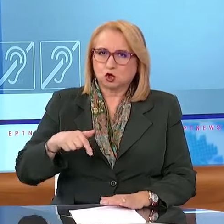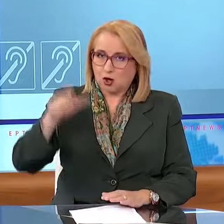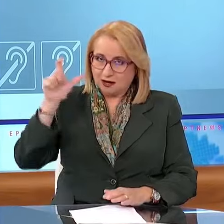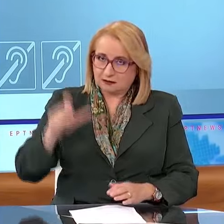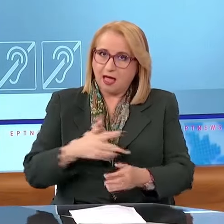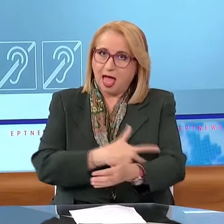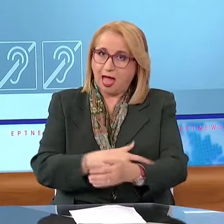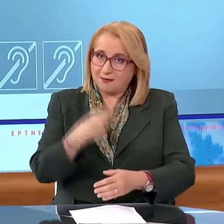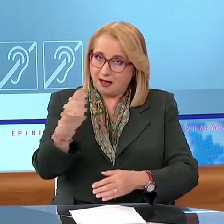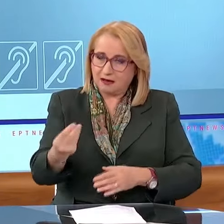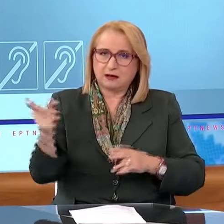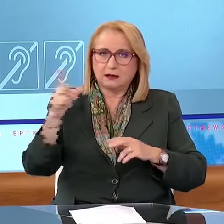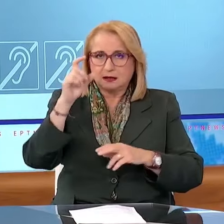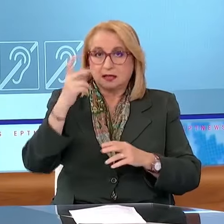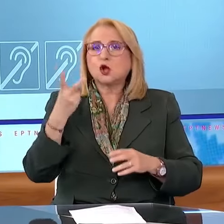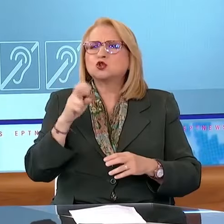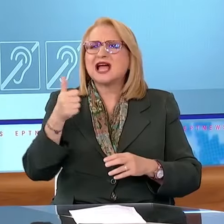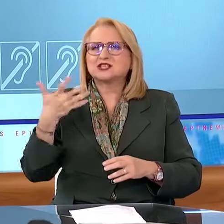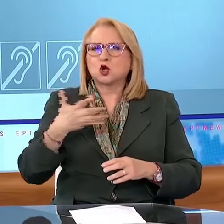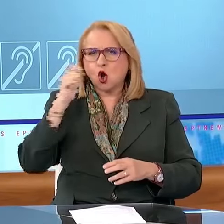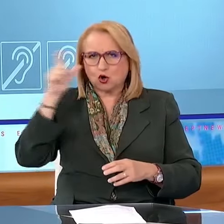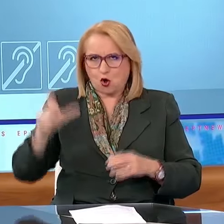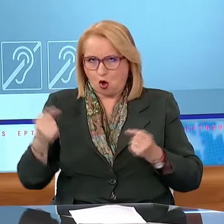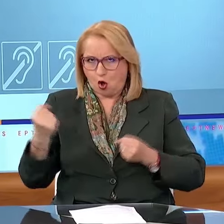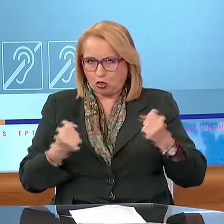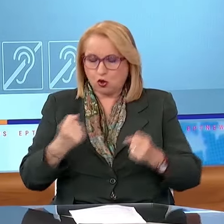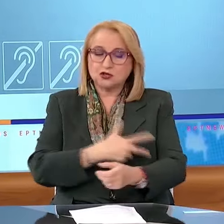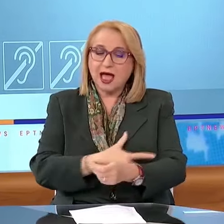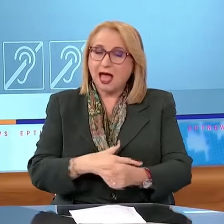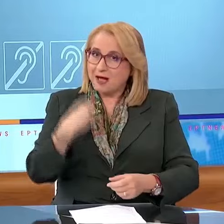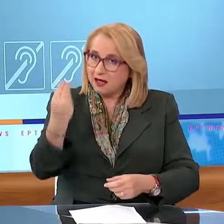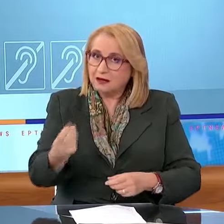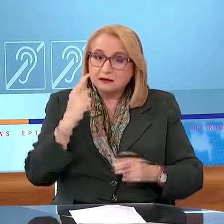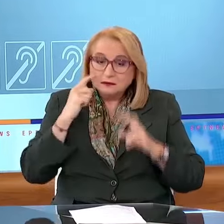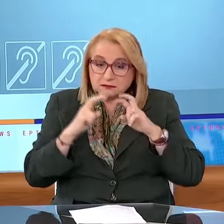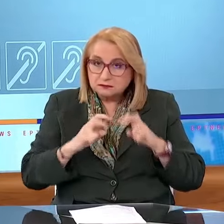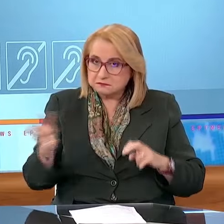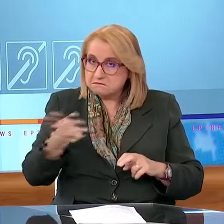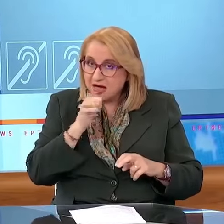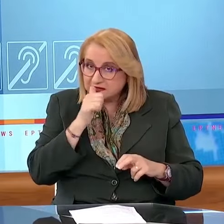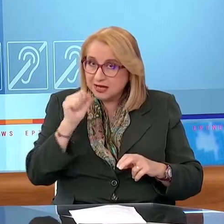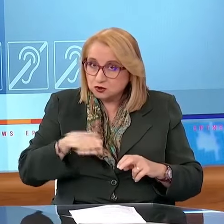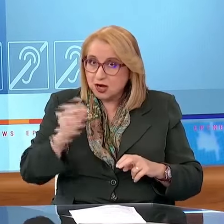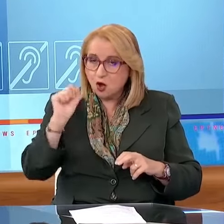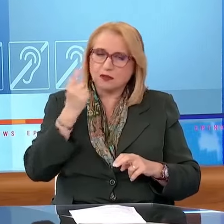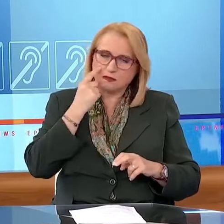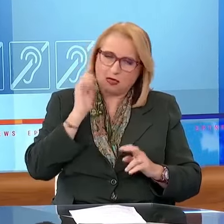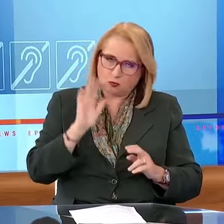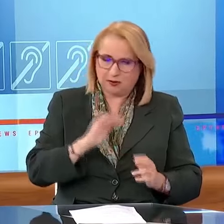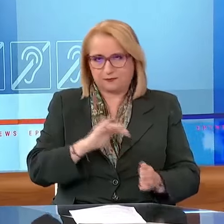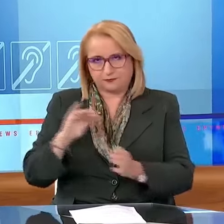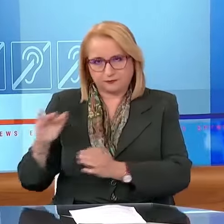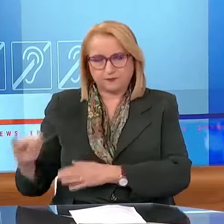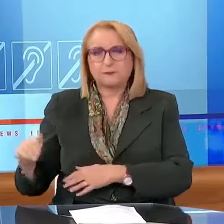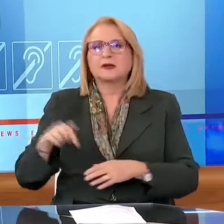Αλλάζουμε θέμα και κλίμα. Ολοκληρώθηκε και η δεύτερη τεχνική πρόβα της Μαρίνα Σάτι και της ελληνικής αποστολής στο Μάλμε Αρένα. Όλα